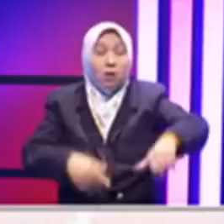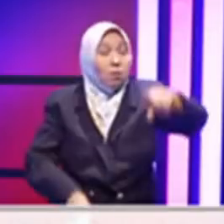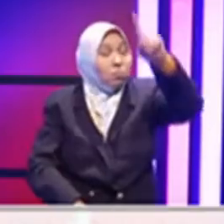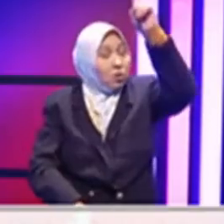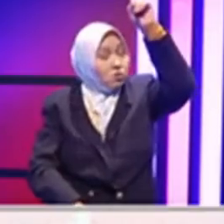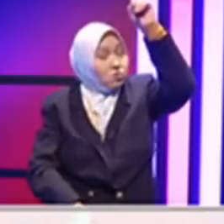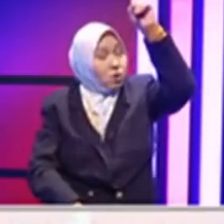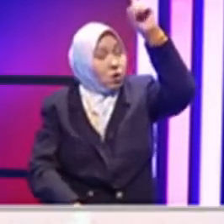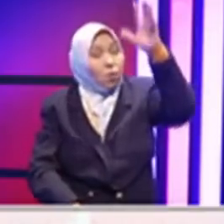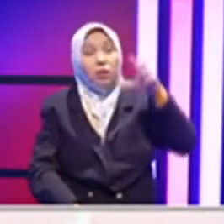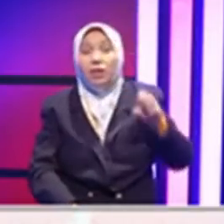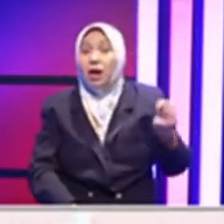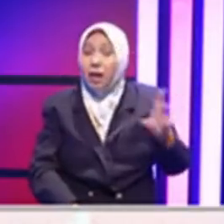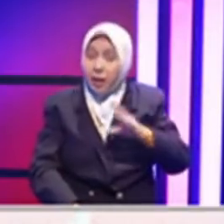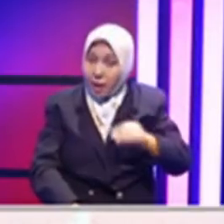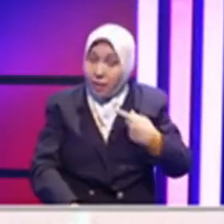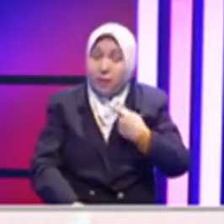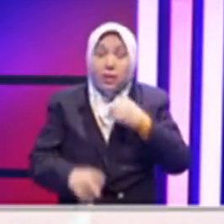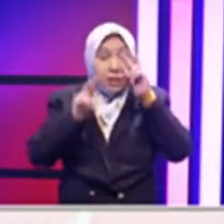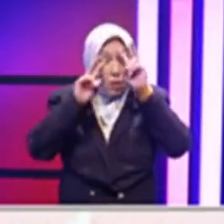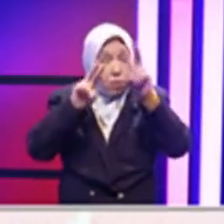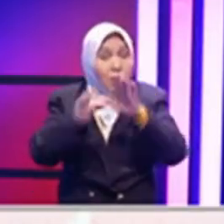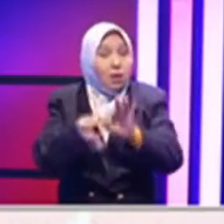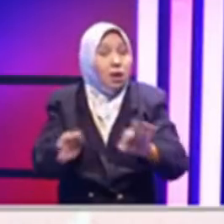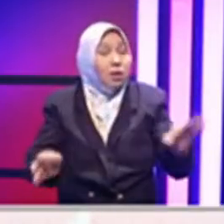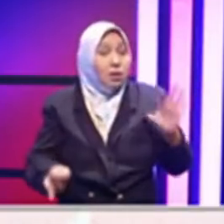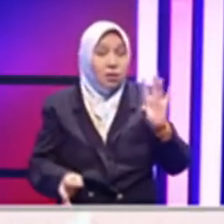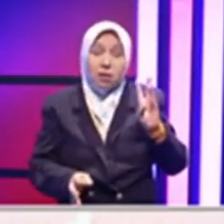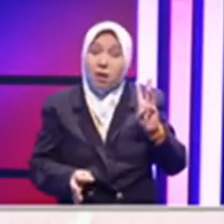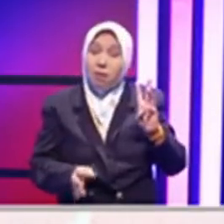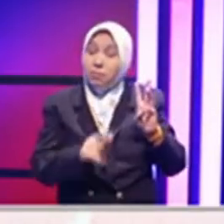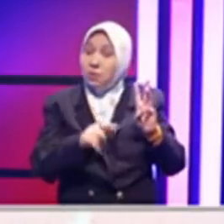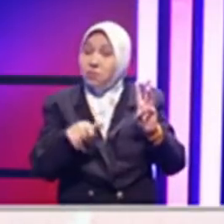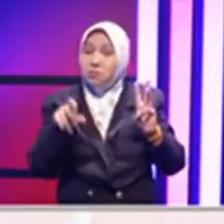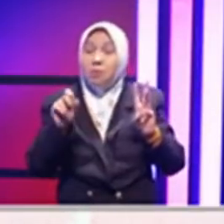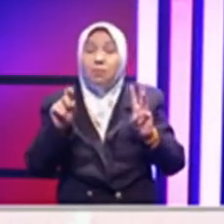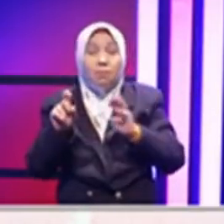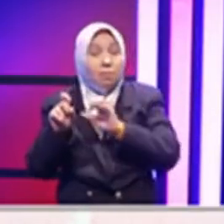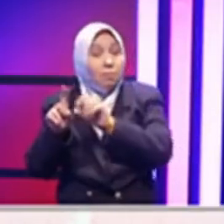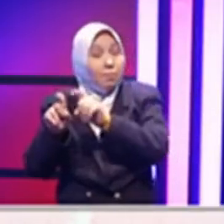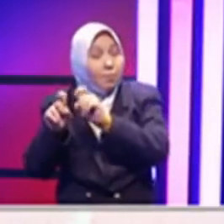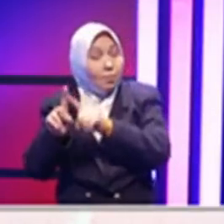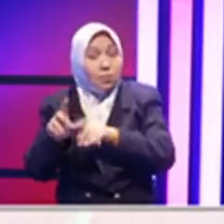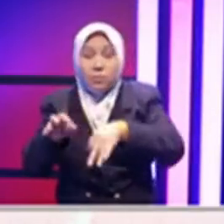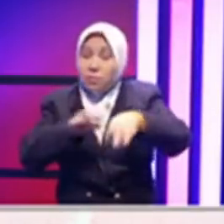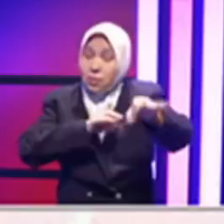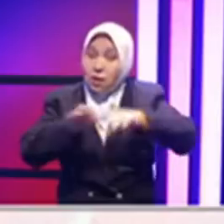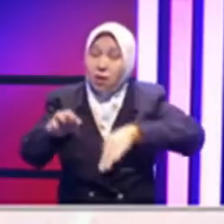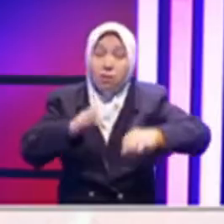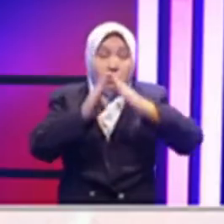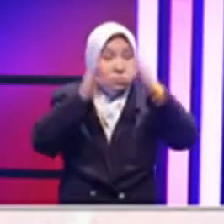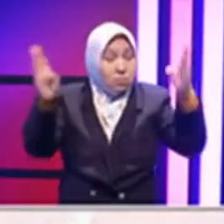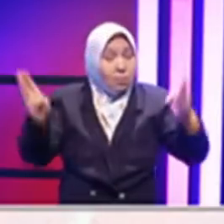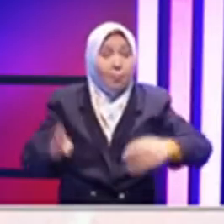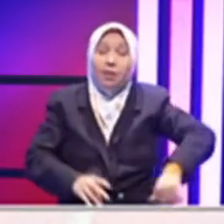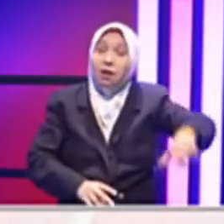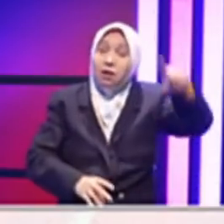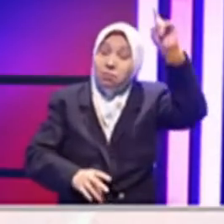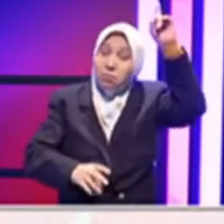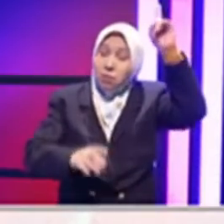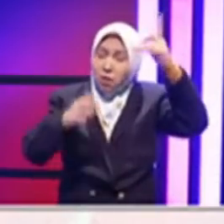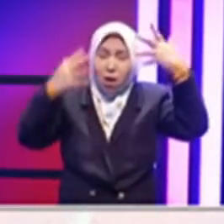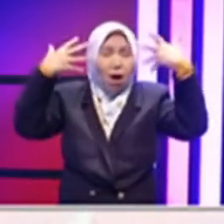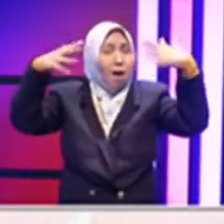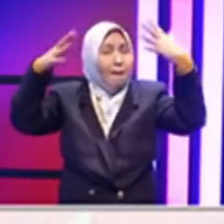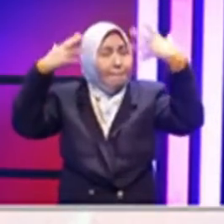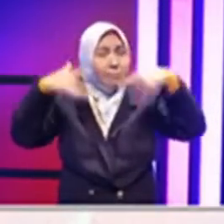Subhanahu Wa Taala. Kemudian kita melihat pada ayat 6 hingga 11 penjelasan tentang kebesaran Allah yang lebih hebat